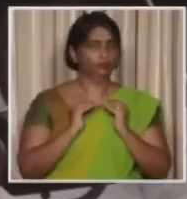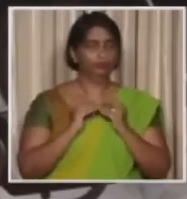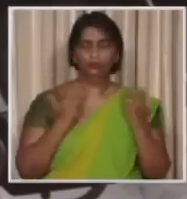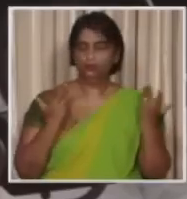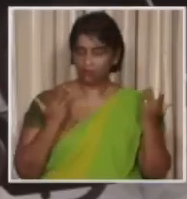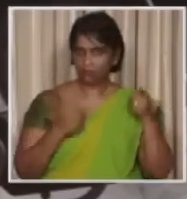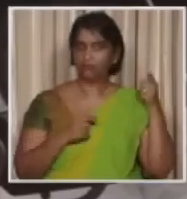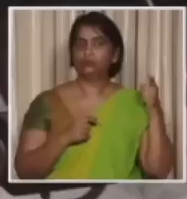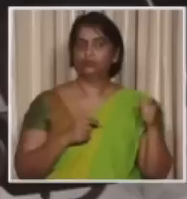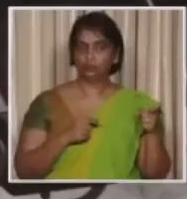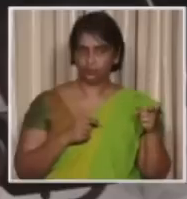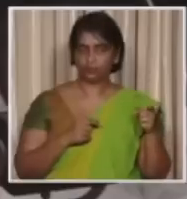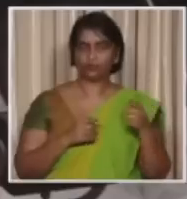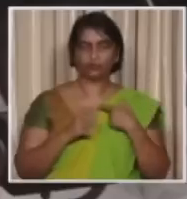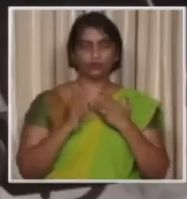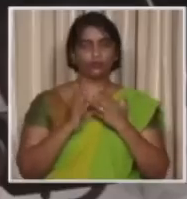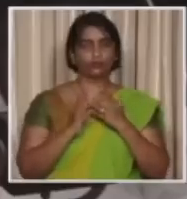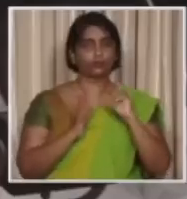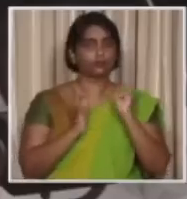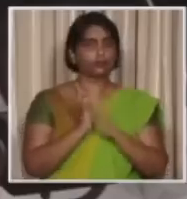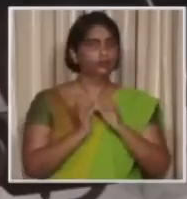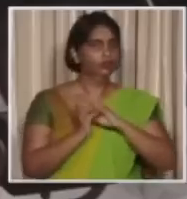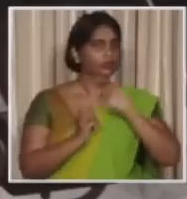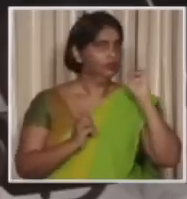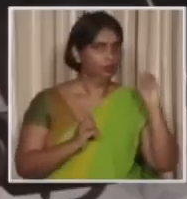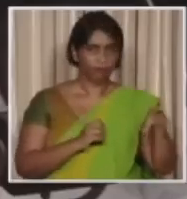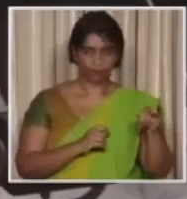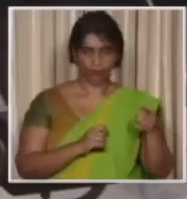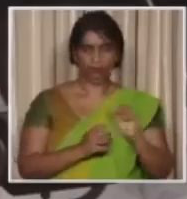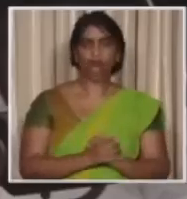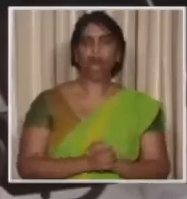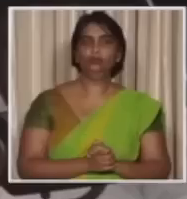නැහැ වරප්‍රසාද කමිටුවට.